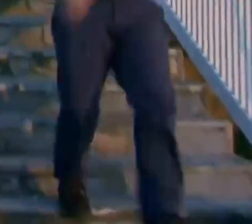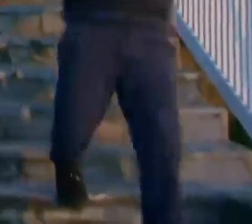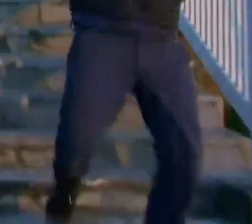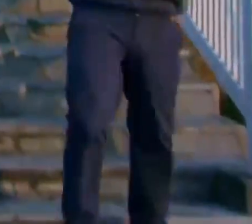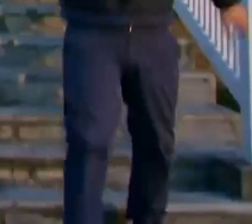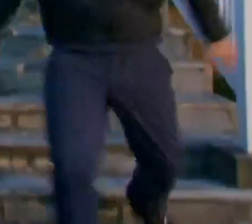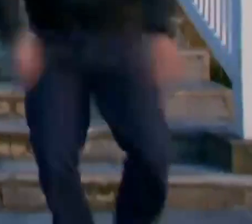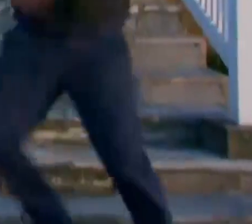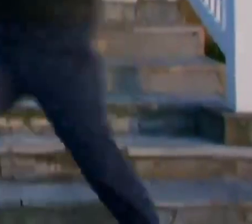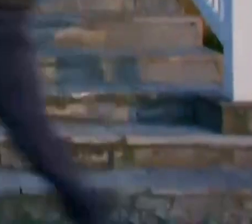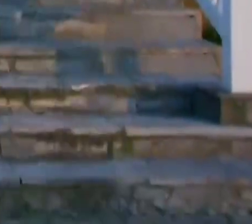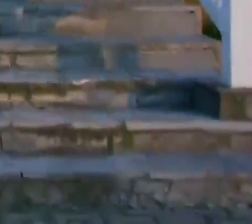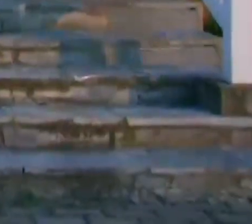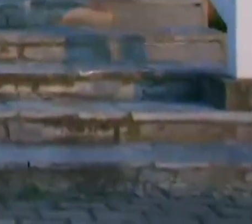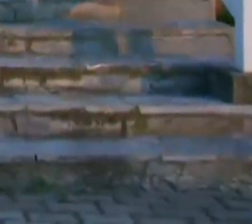ezberleyememiş.